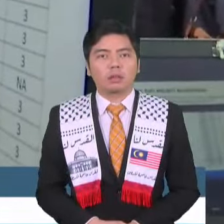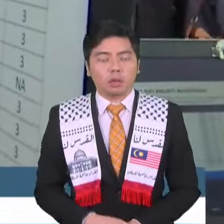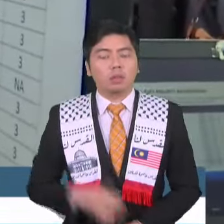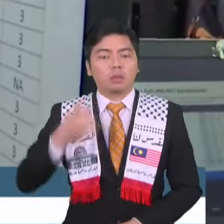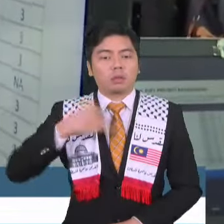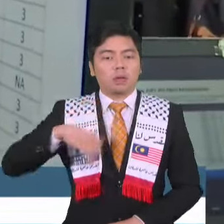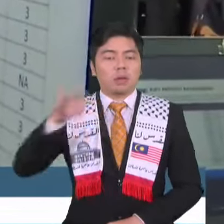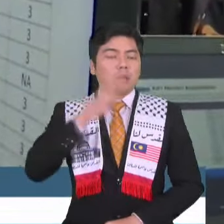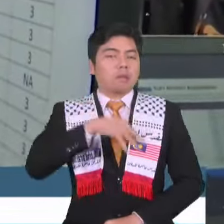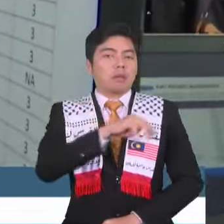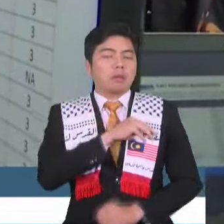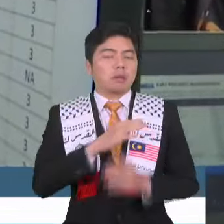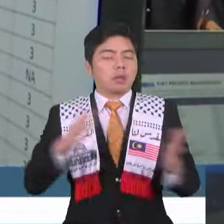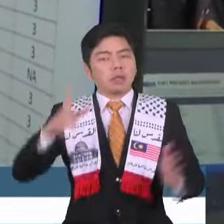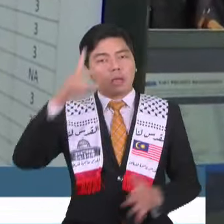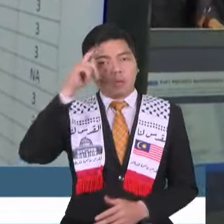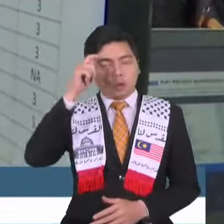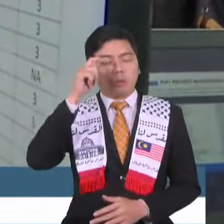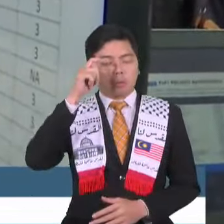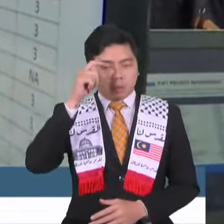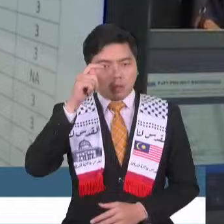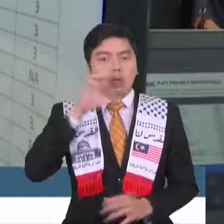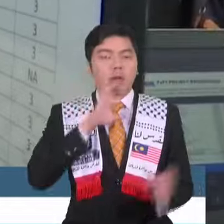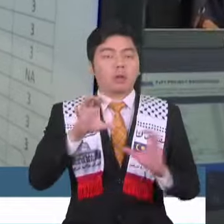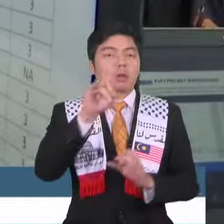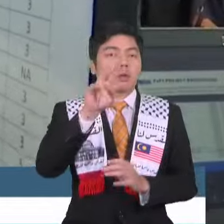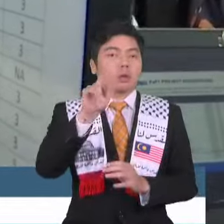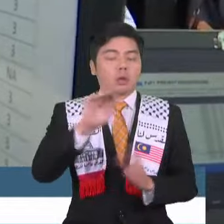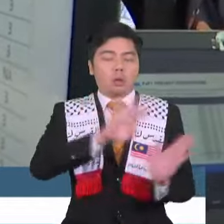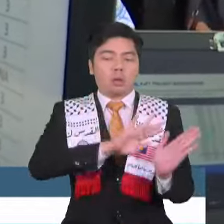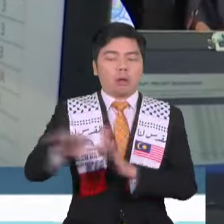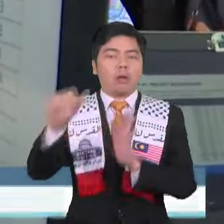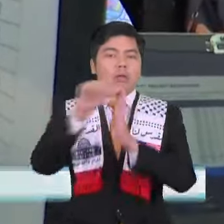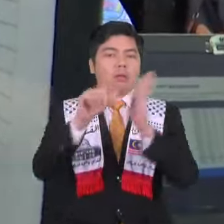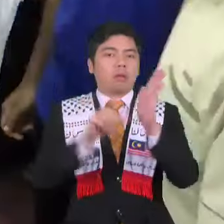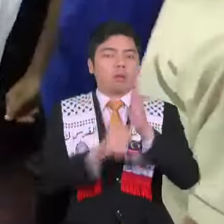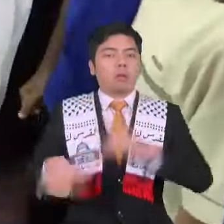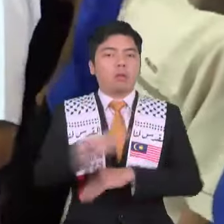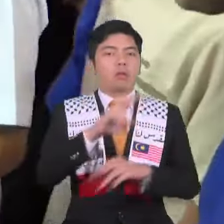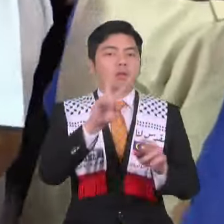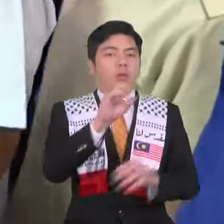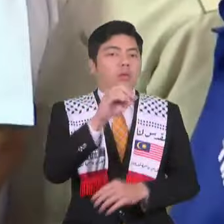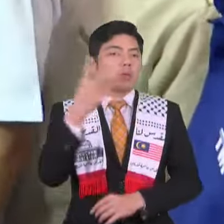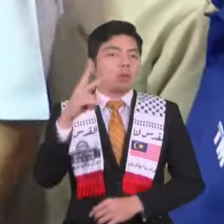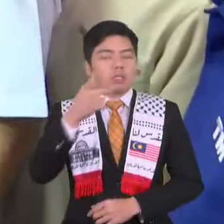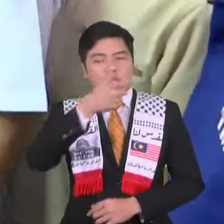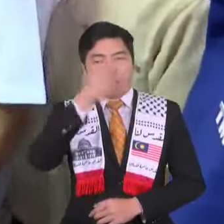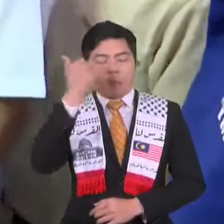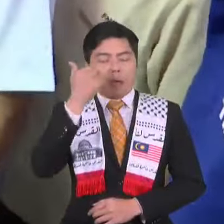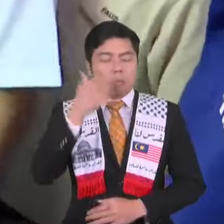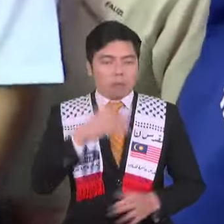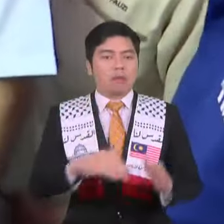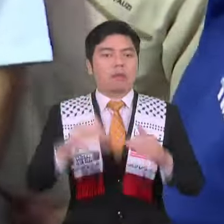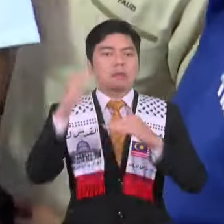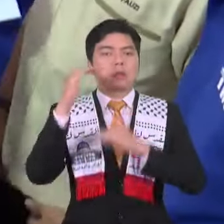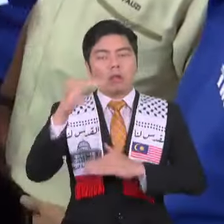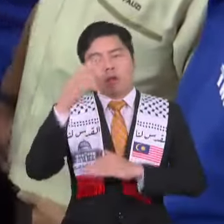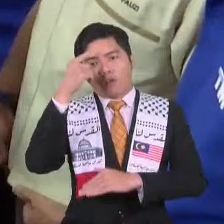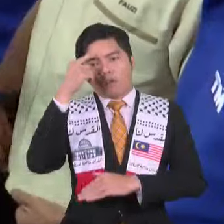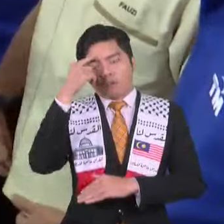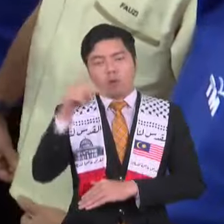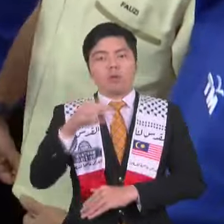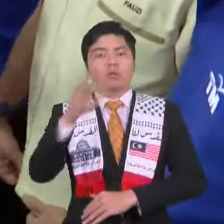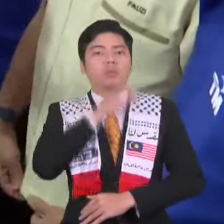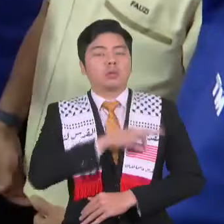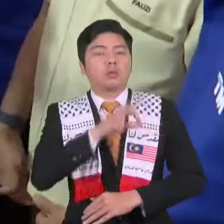Semalam, Menteri Besar Terengganu dilapor berkata sidang DUN menolak Akta Laut Wilayah 2012 kerana membataskan hak negeri itu menerokai sumber